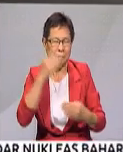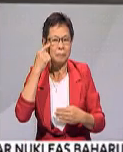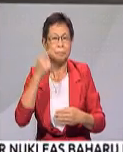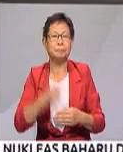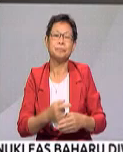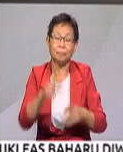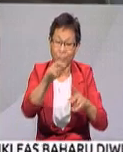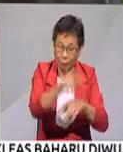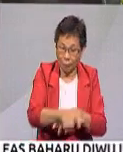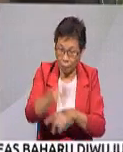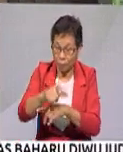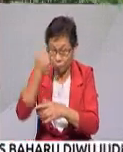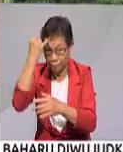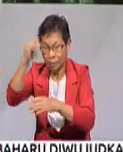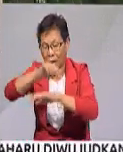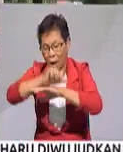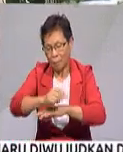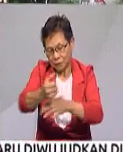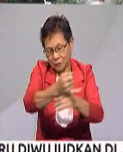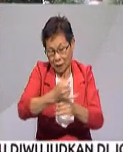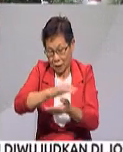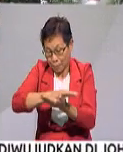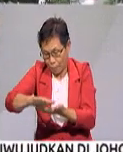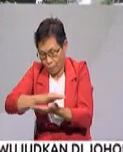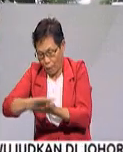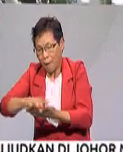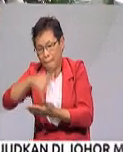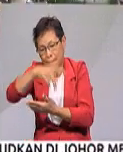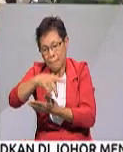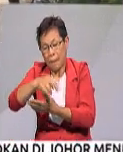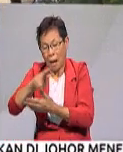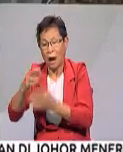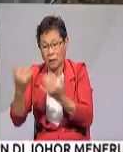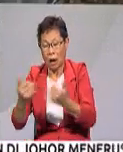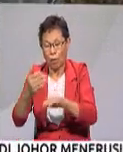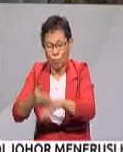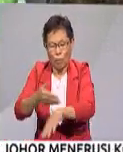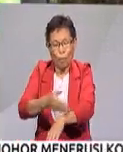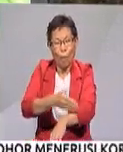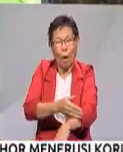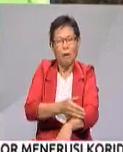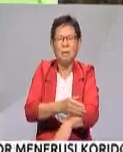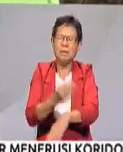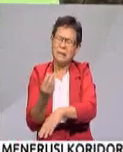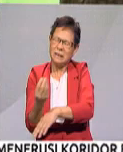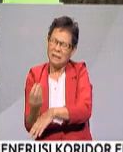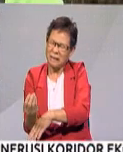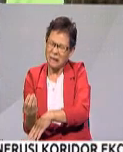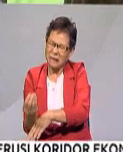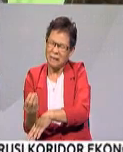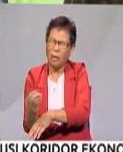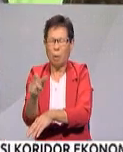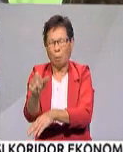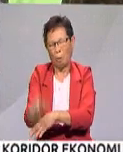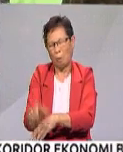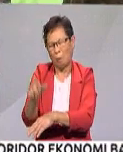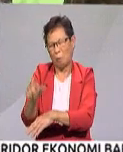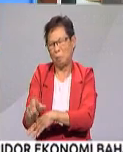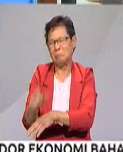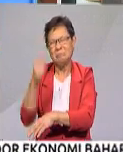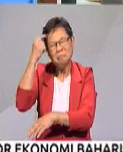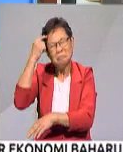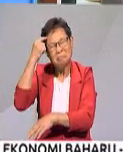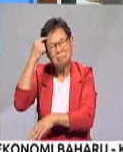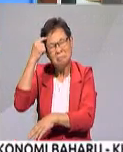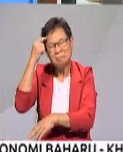Sementara itu, penduduk berpendapat amalan menjaga kebersihan di PPR semakin meningkat, hanya segelintir penghuni yang kurang mempunyai